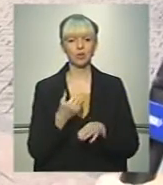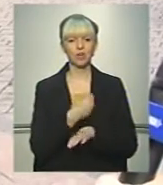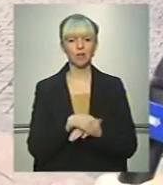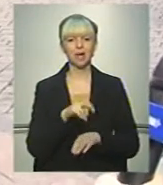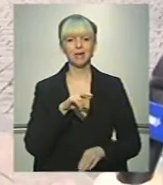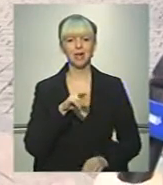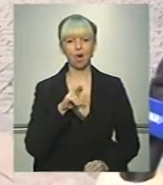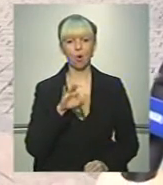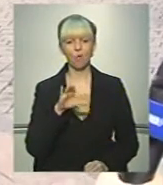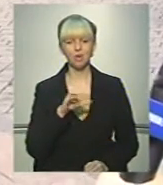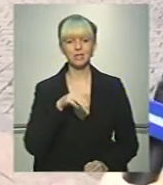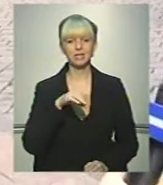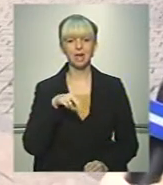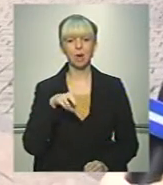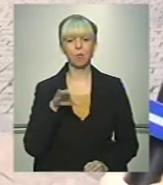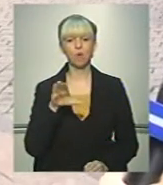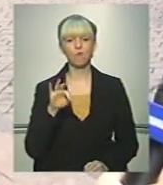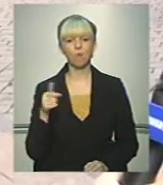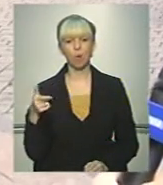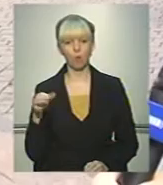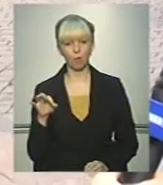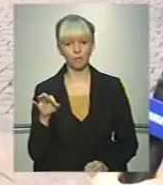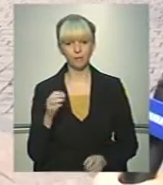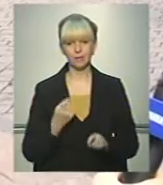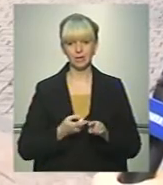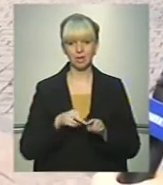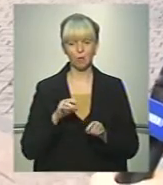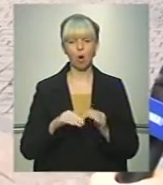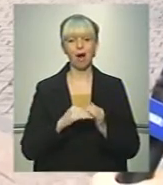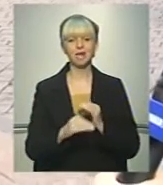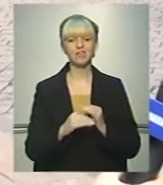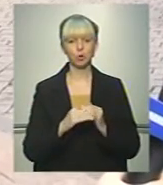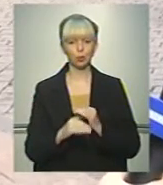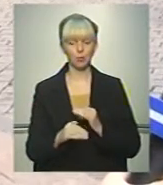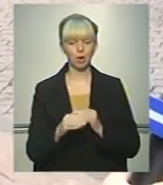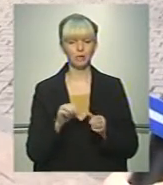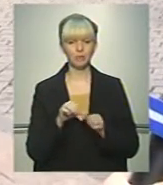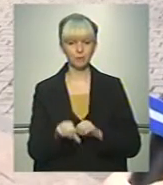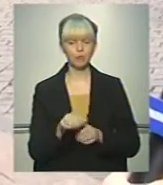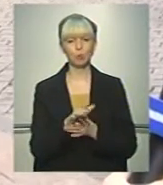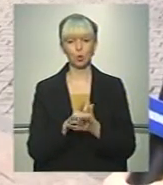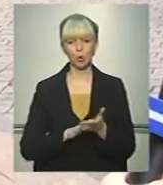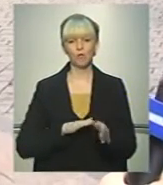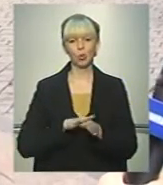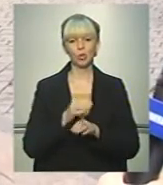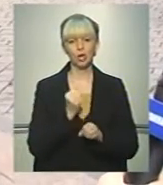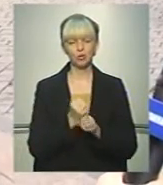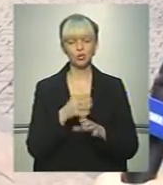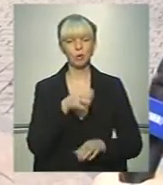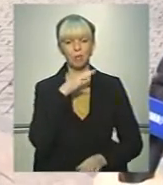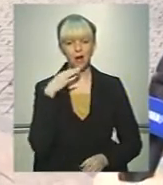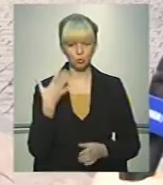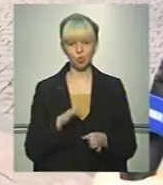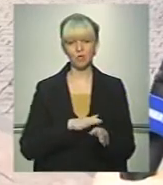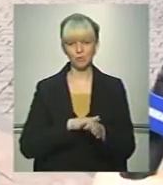Якова Степового. Це по асфальтуванню. Крім того, продовжується виконання робіт, вже багато